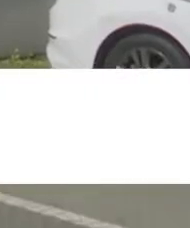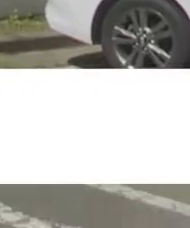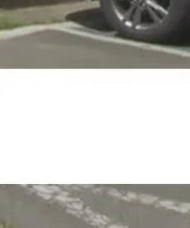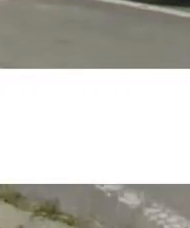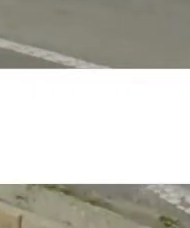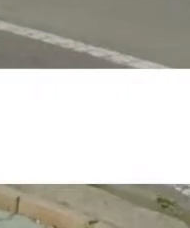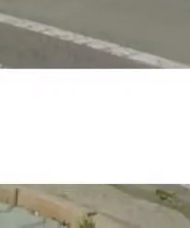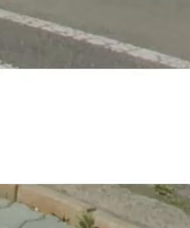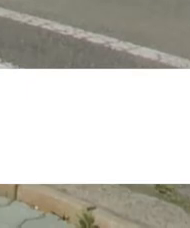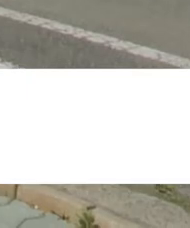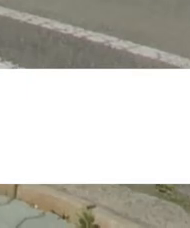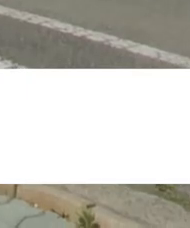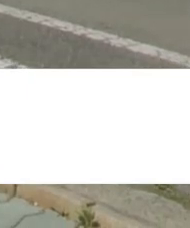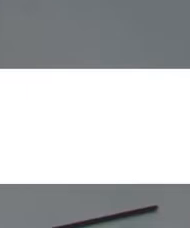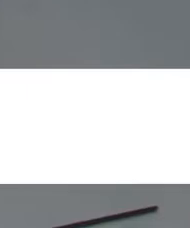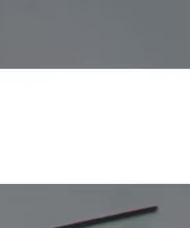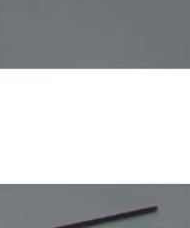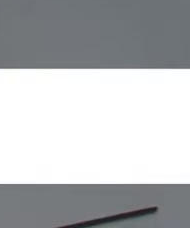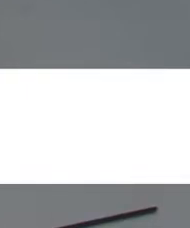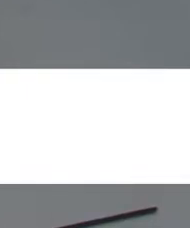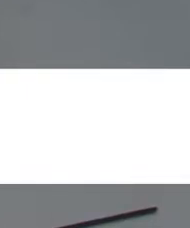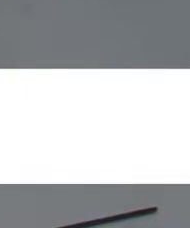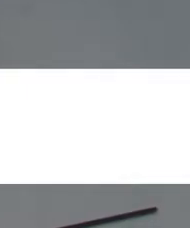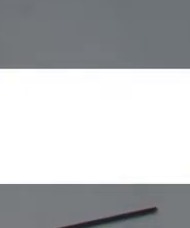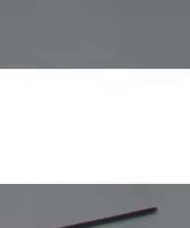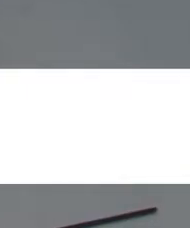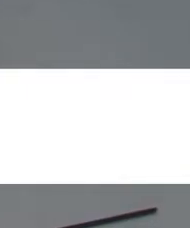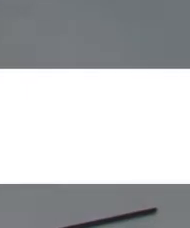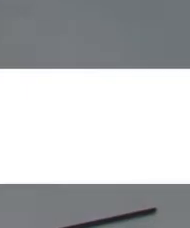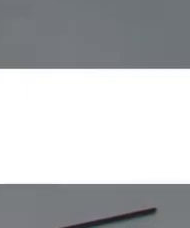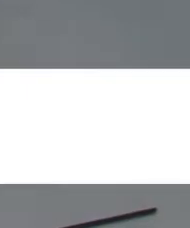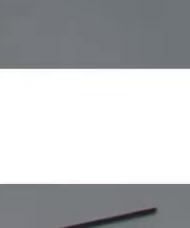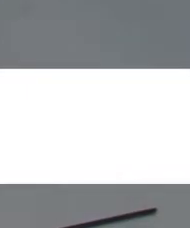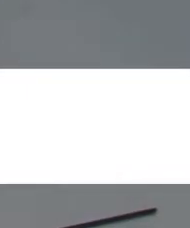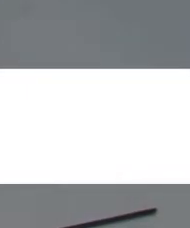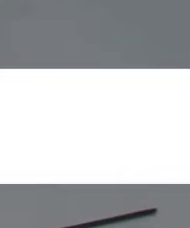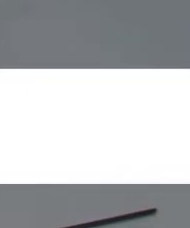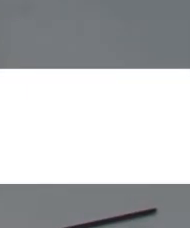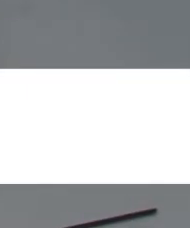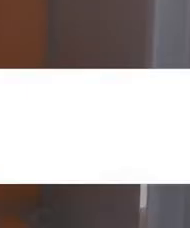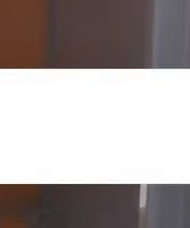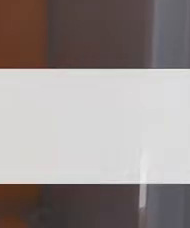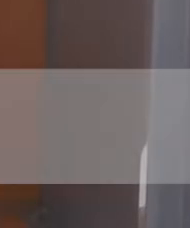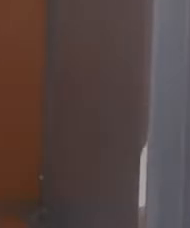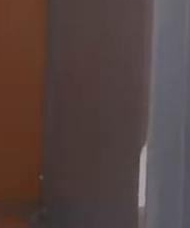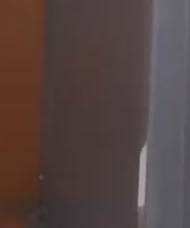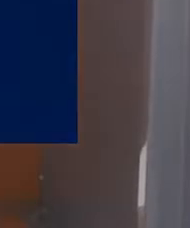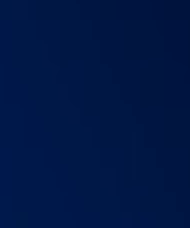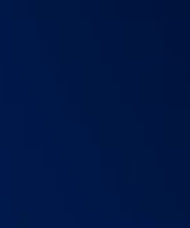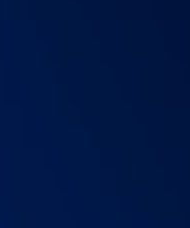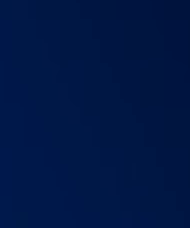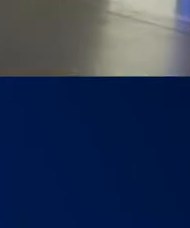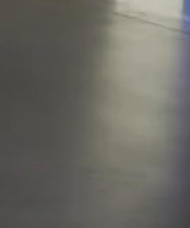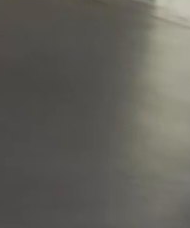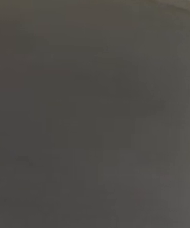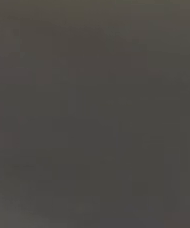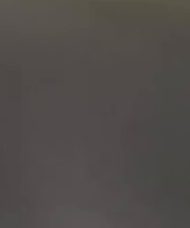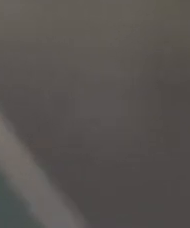RFID 계량기를 설치한 지역 내 아파트 단지들을 대상으로 음식물 쓰레기 감량 경진 대회를 개최합니다.